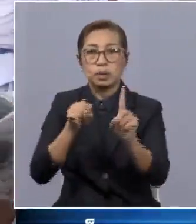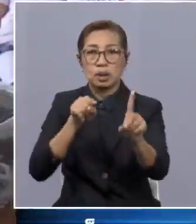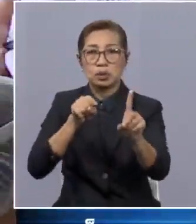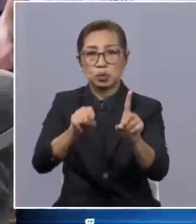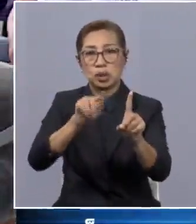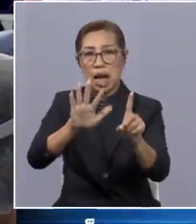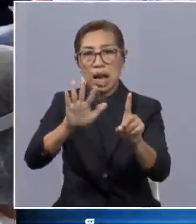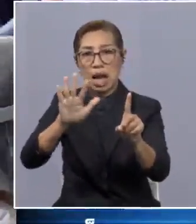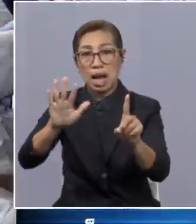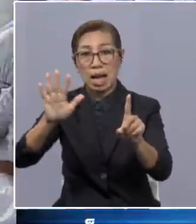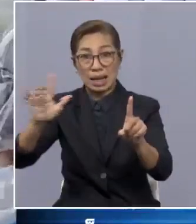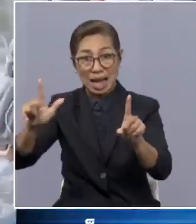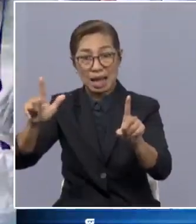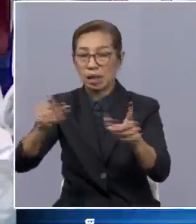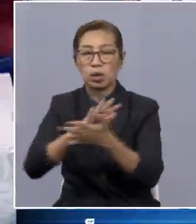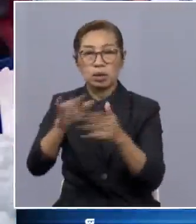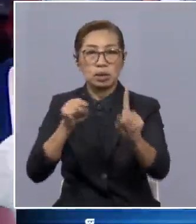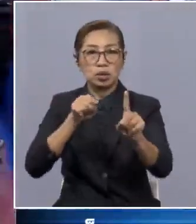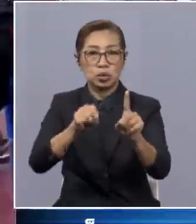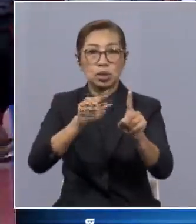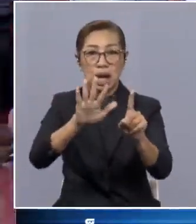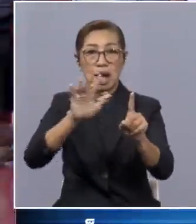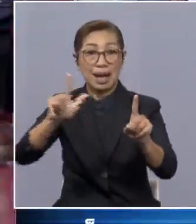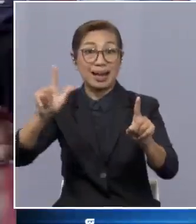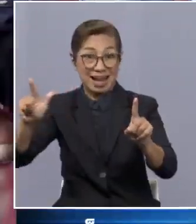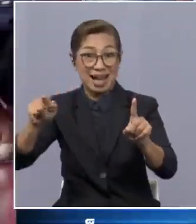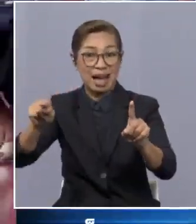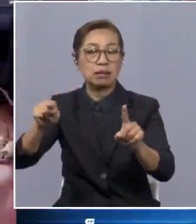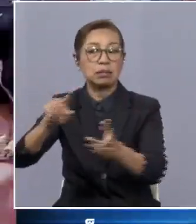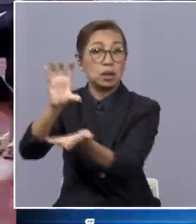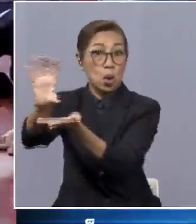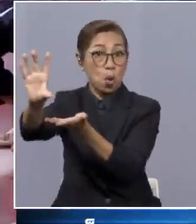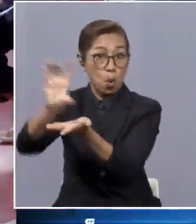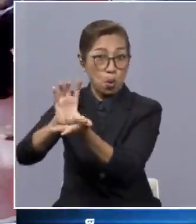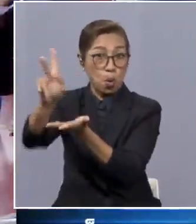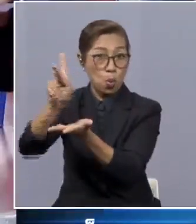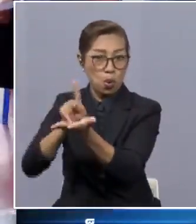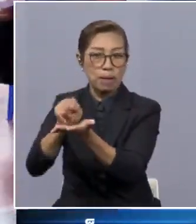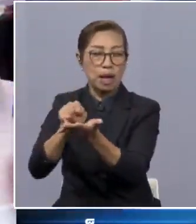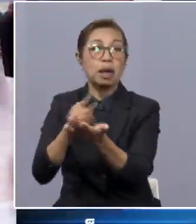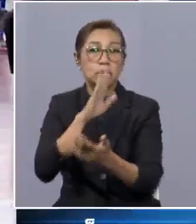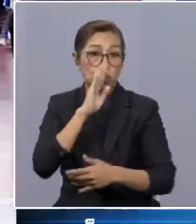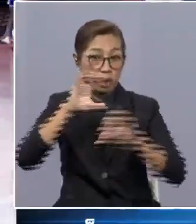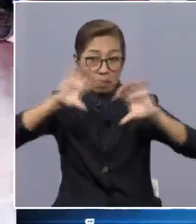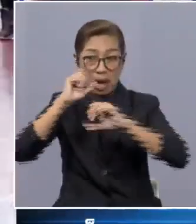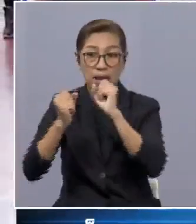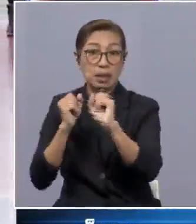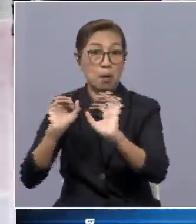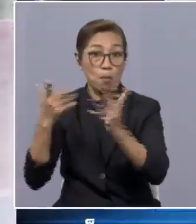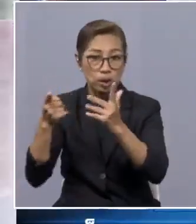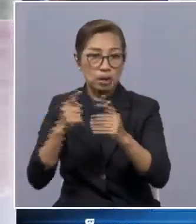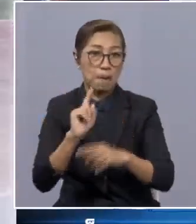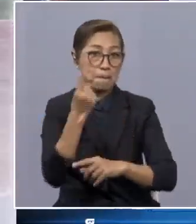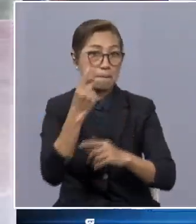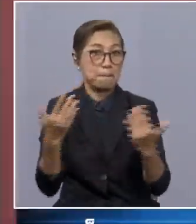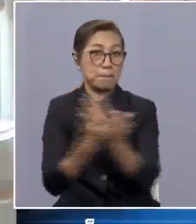ทขณะนี้เองก็กำลังเข้าสู่การฟื้นฟูเศรษฐกิจก็ถือว่าเป็นโจทย์สำคัญของรัฐบาลชุดใหม่ที่จะต้องผลักดันให้เศรษฐกิจไทยเติบโ